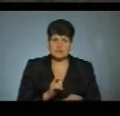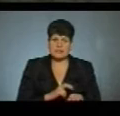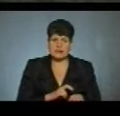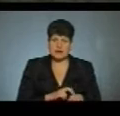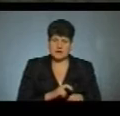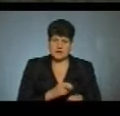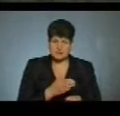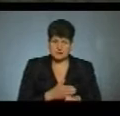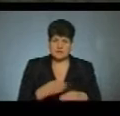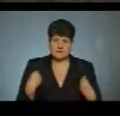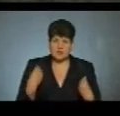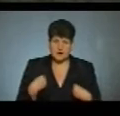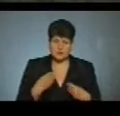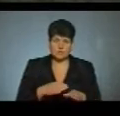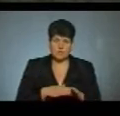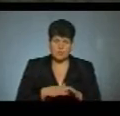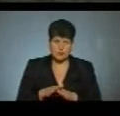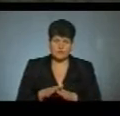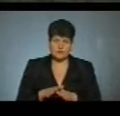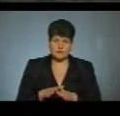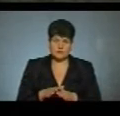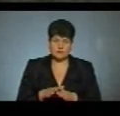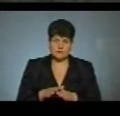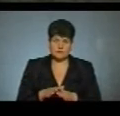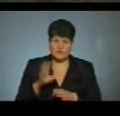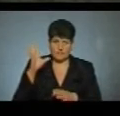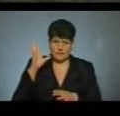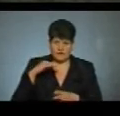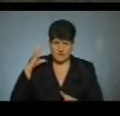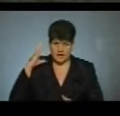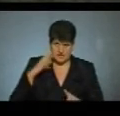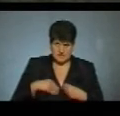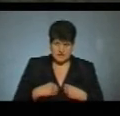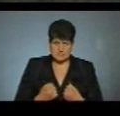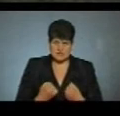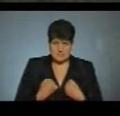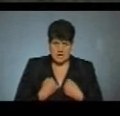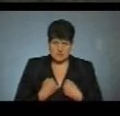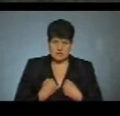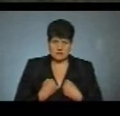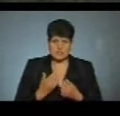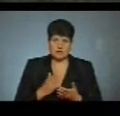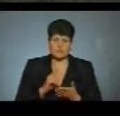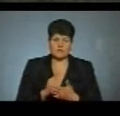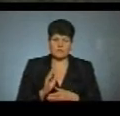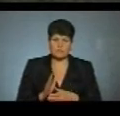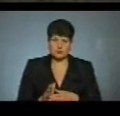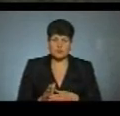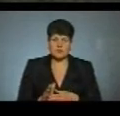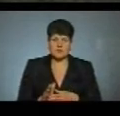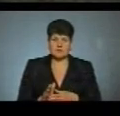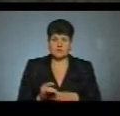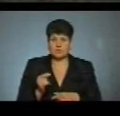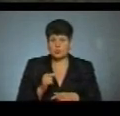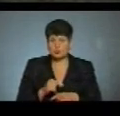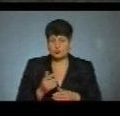лікарі, які вдягають повністю весь біологічний захист, який повинен бути. От